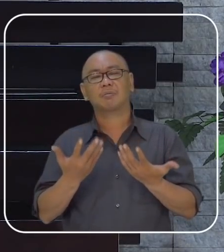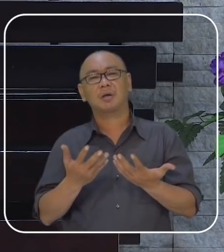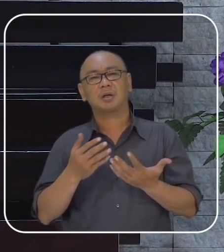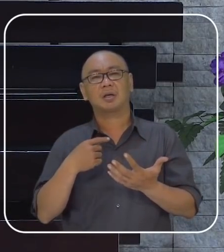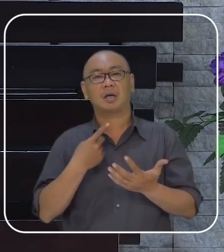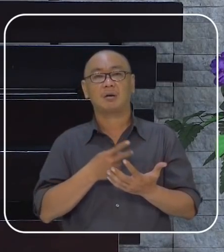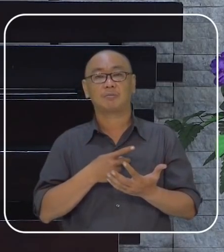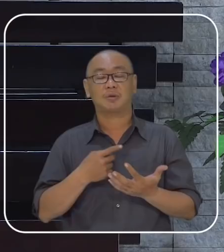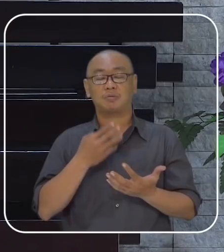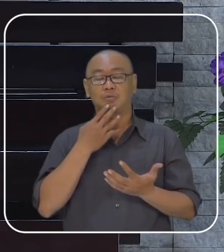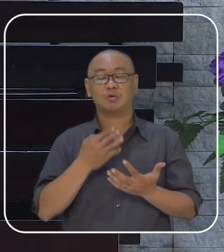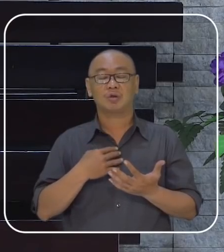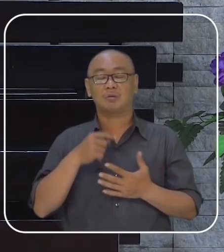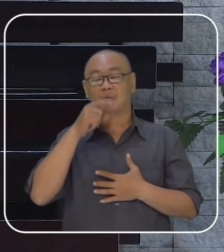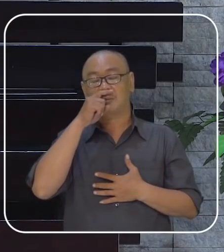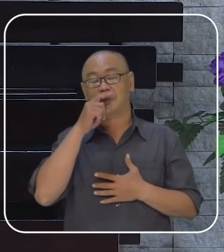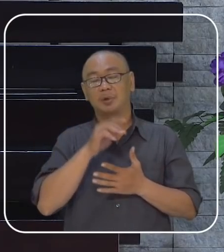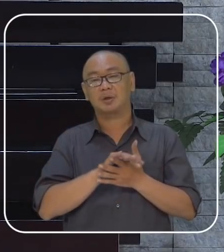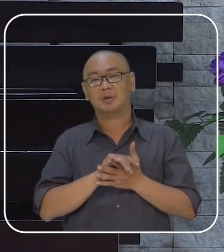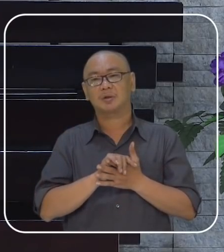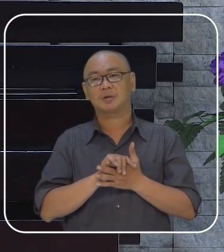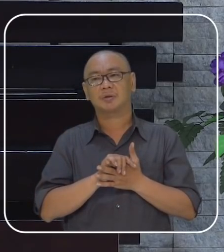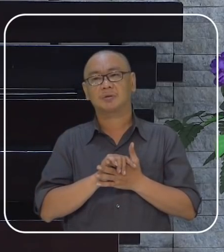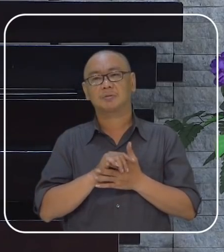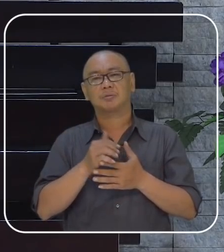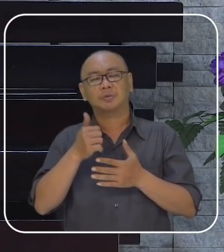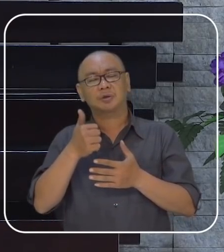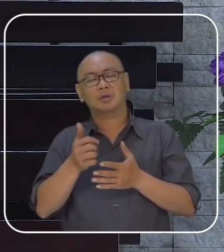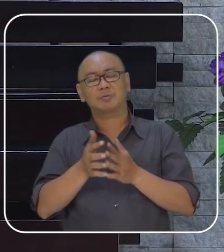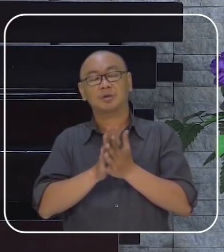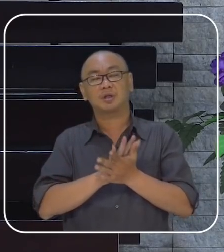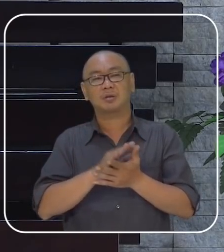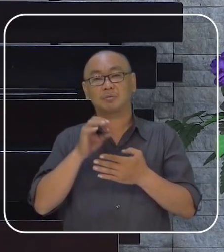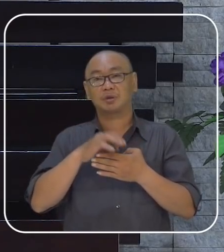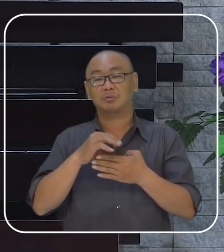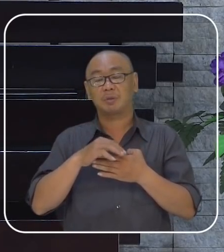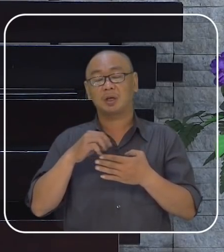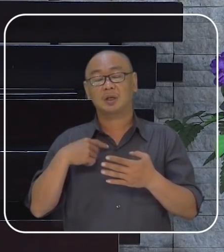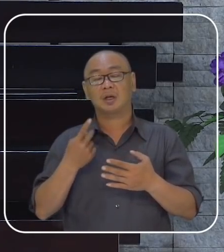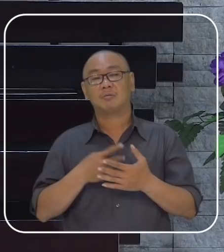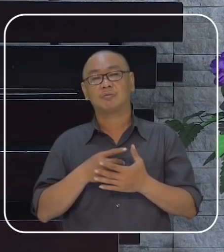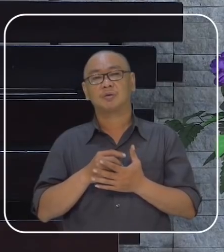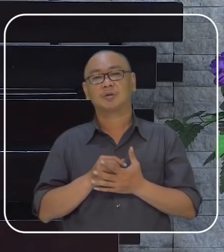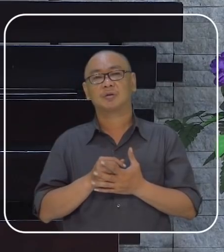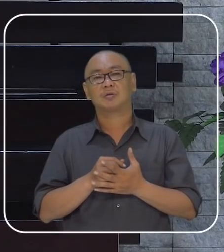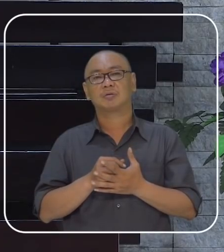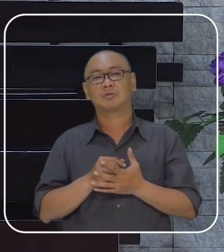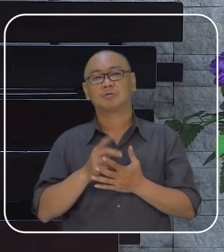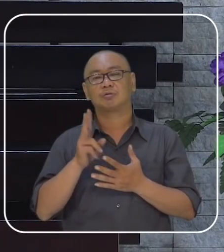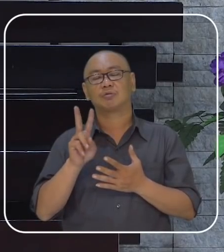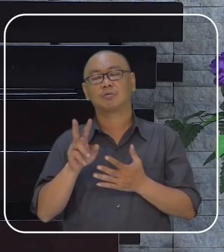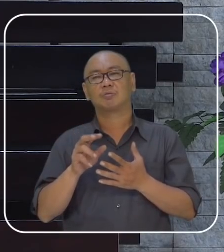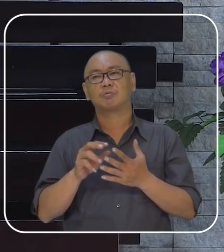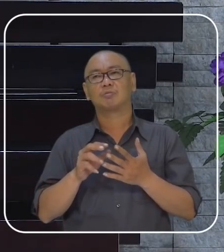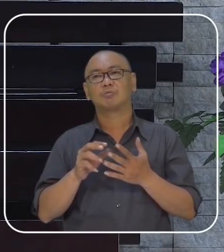punya. Bapa, kiranya ini dapat menjadi persembahan kami dan kerinduan hati kami untuk